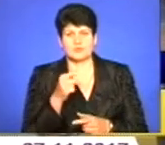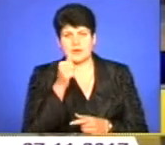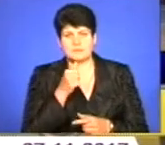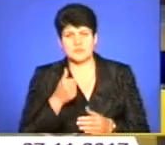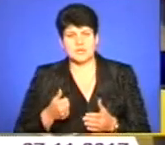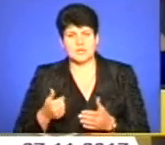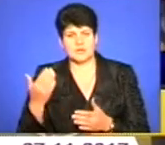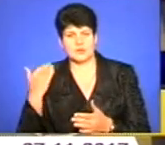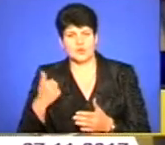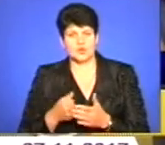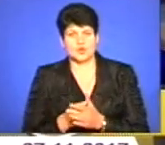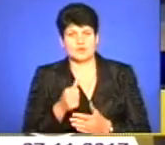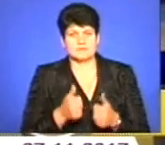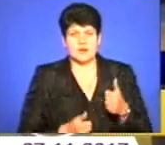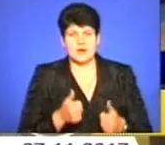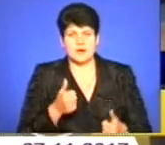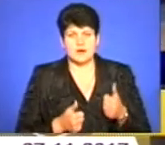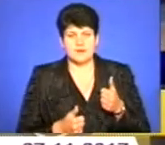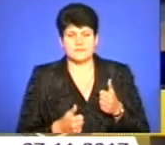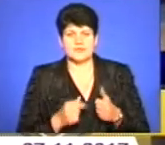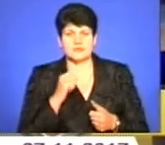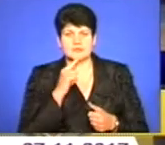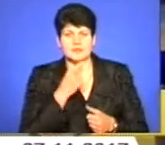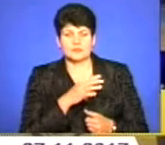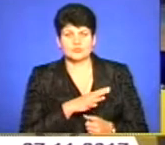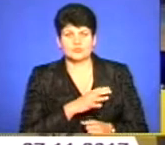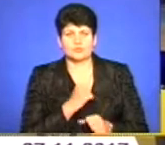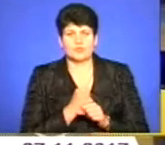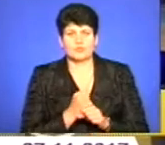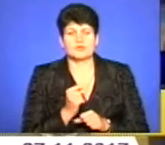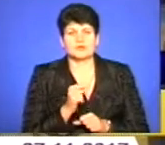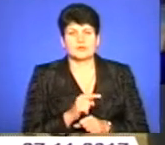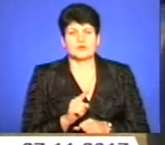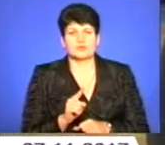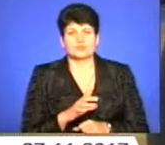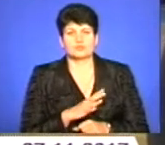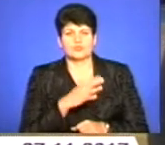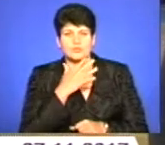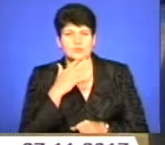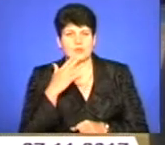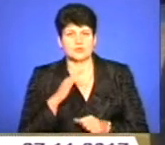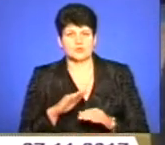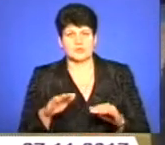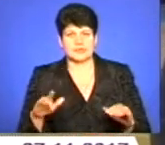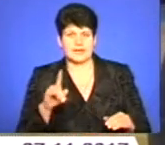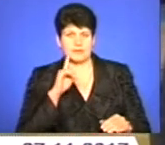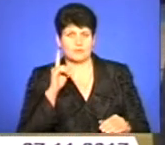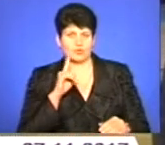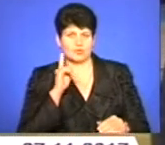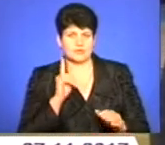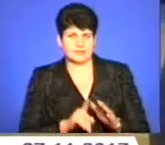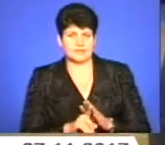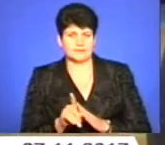до змагань. Саме складно, напевно, в роботі було те, що було досить багато дітей, молодих,